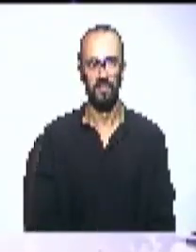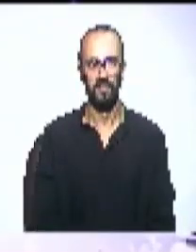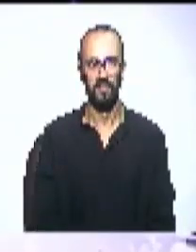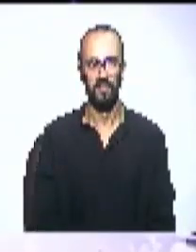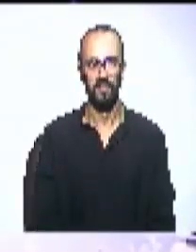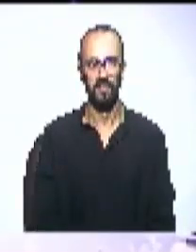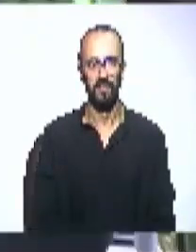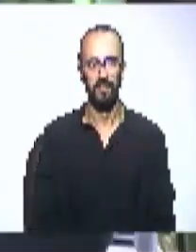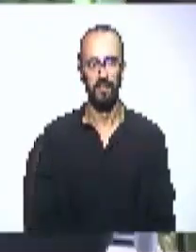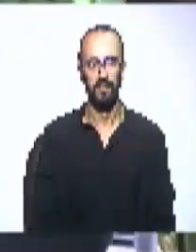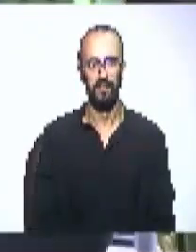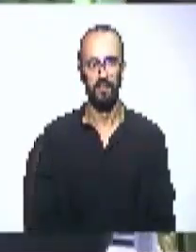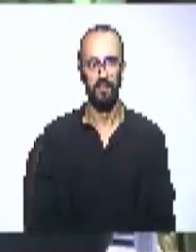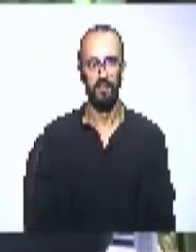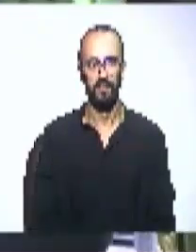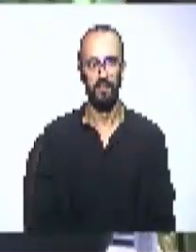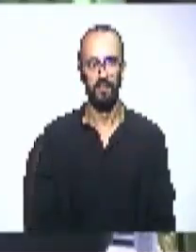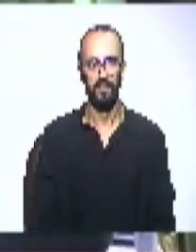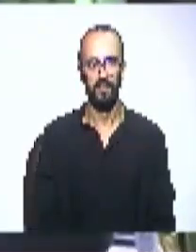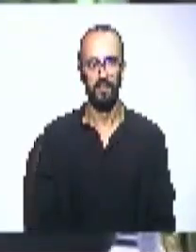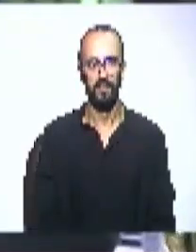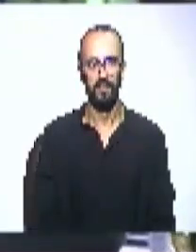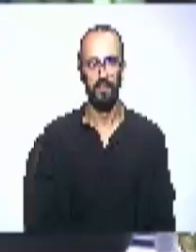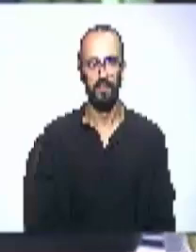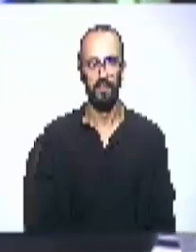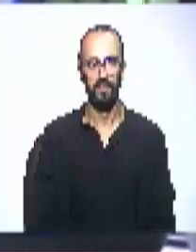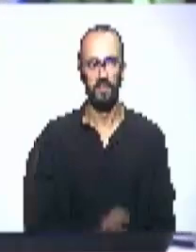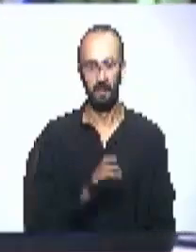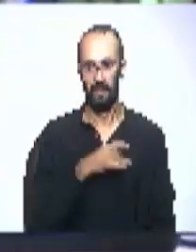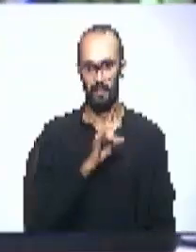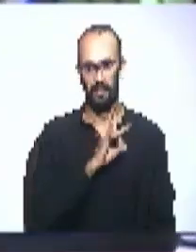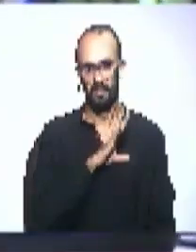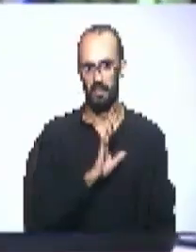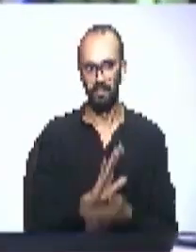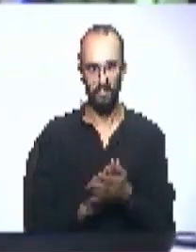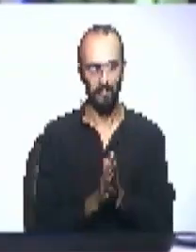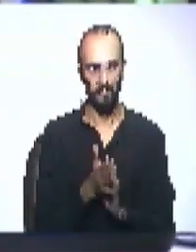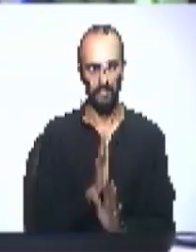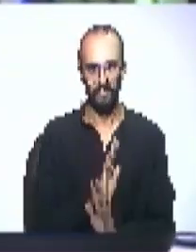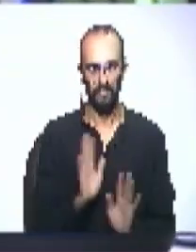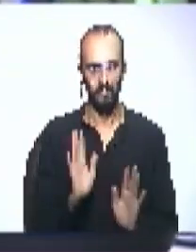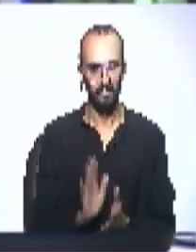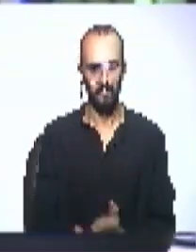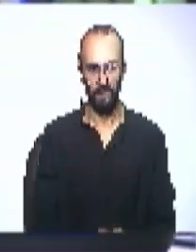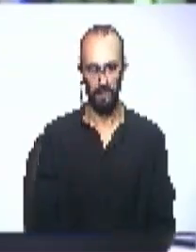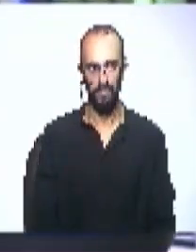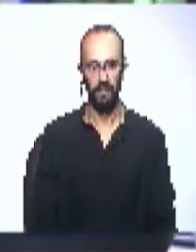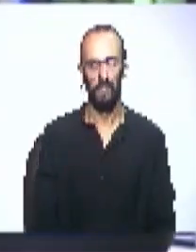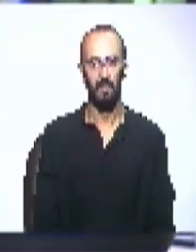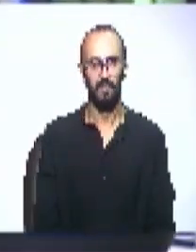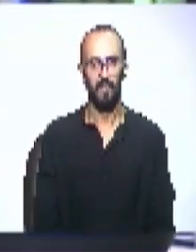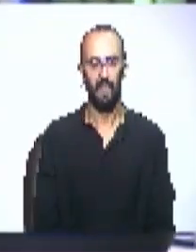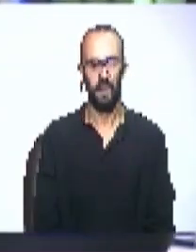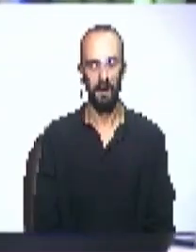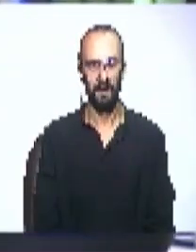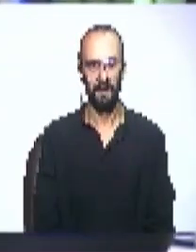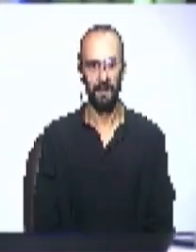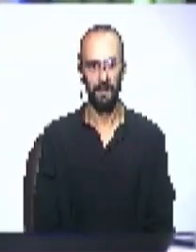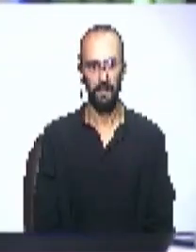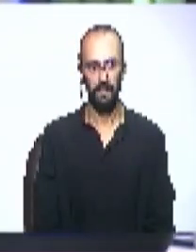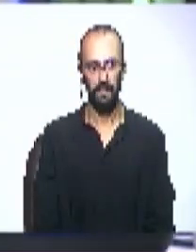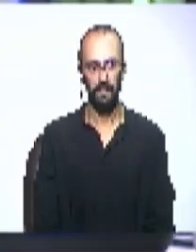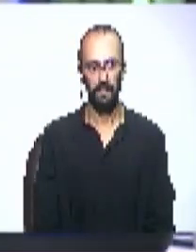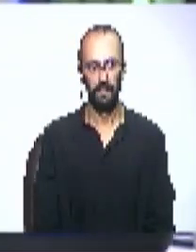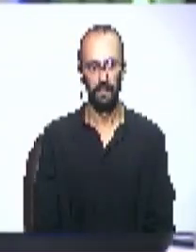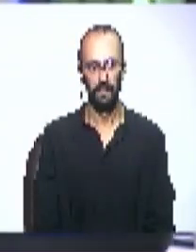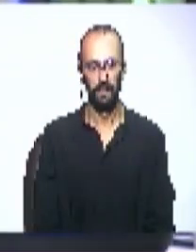اوكي ماشي تمام كده خلاص كده احنا خلصنا كل الحاجات هنبتدي بقى نفرد الحاجات اللي حضرتك عايزه تشوفيها